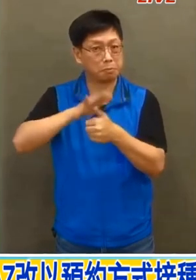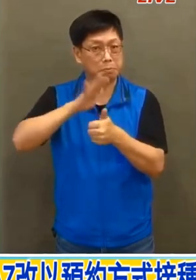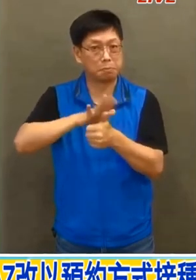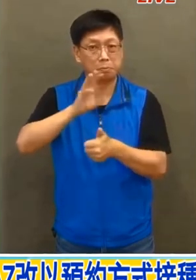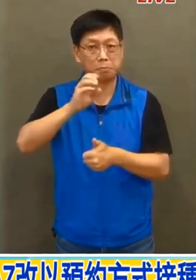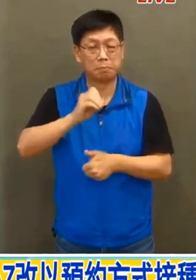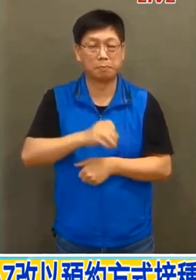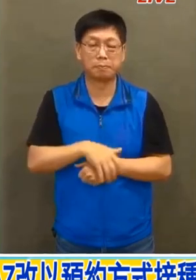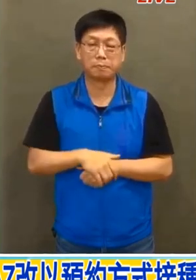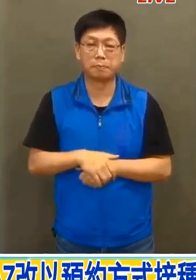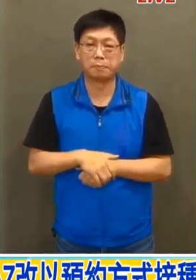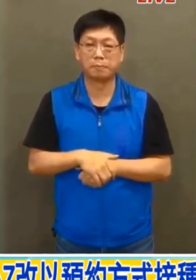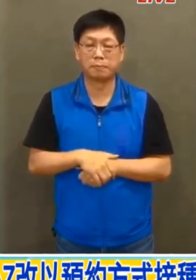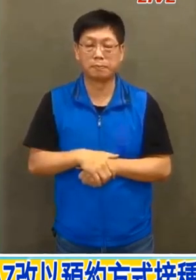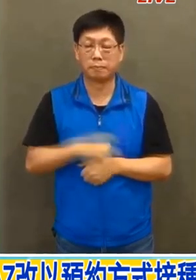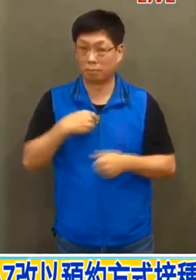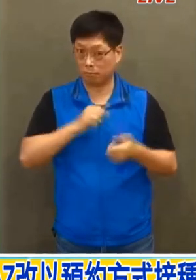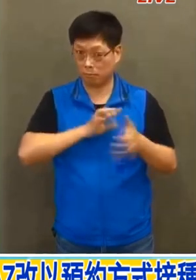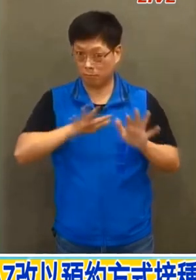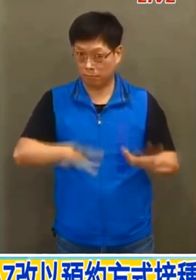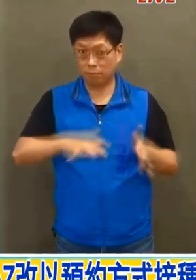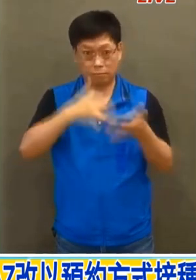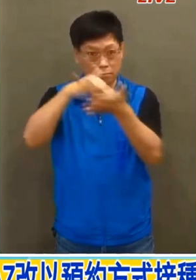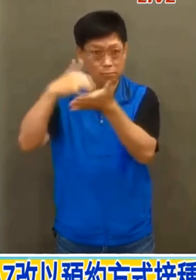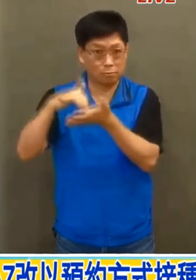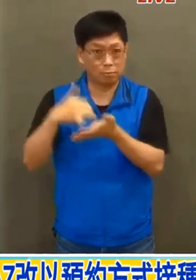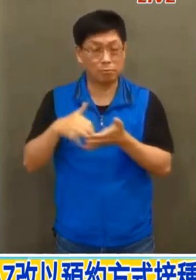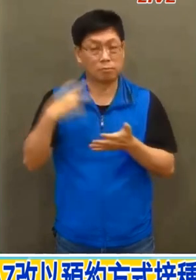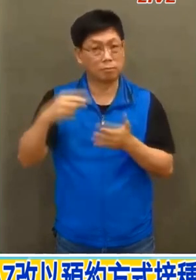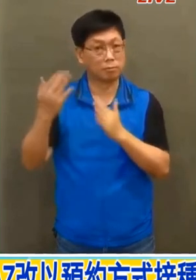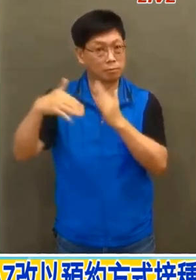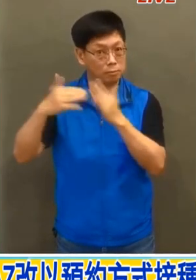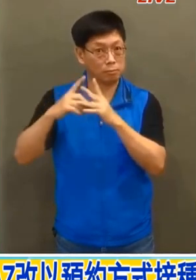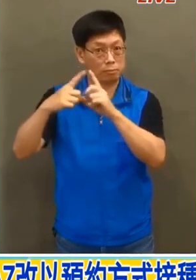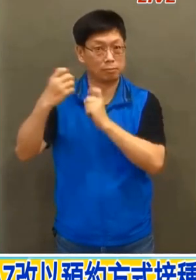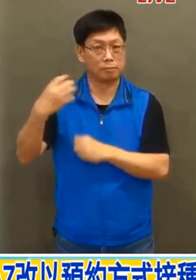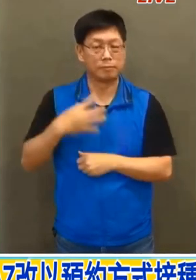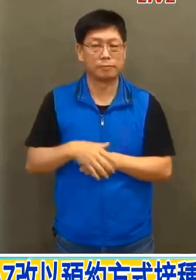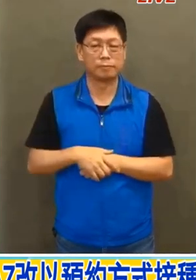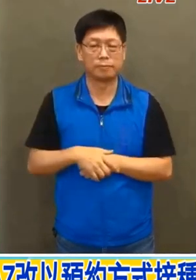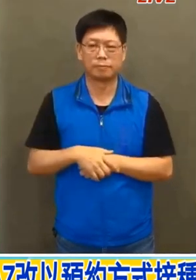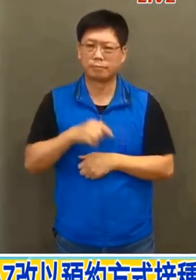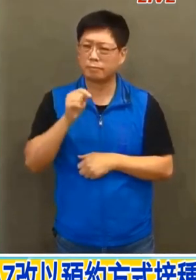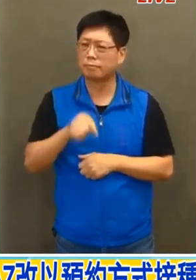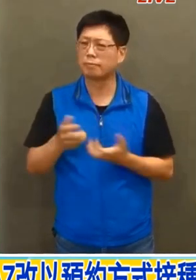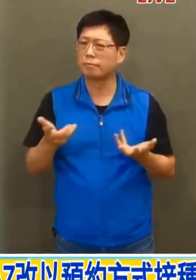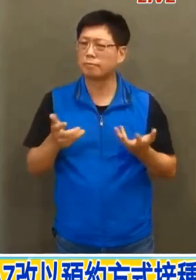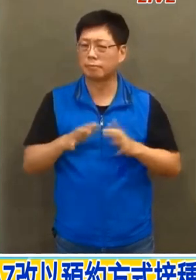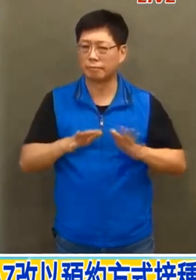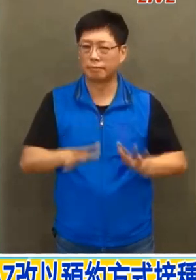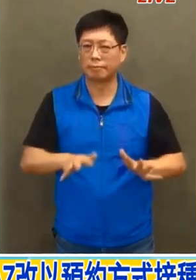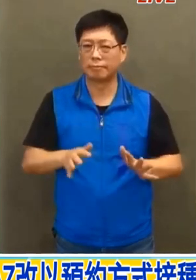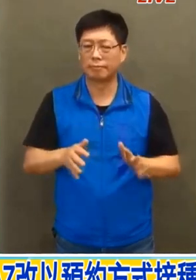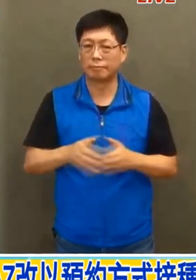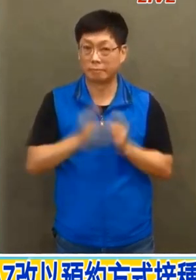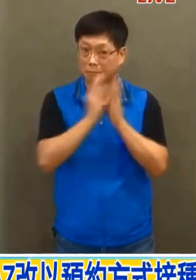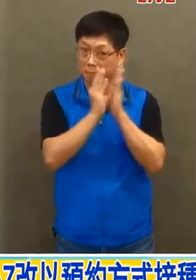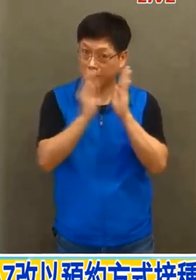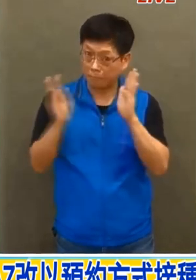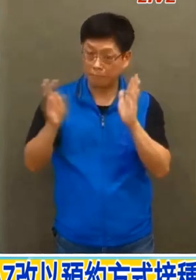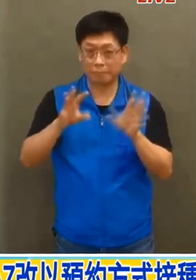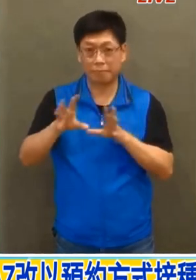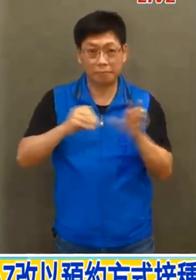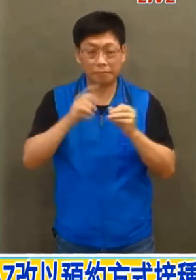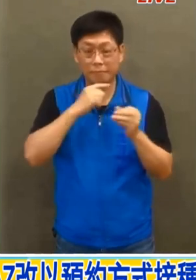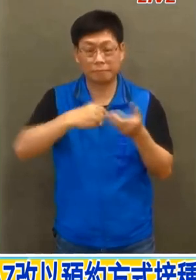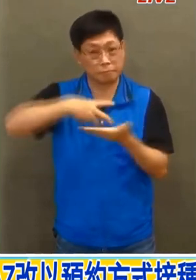施？ 经过我们今天的清查还有学校的回报，因为这个现在目前档案的资料